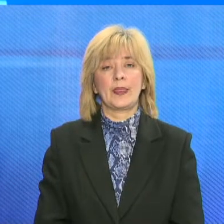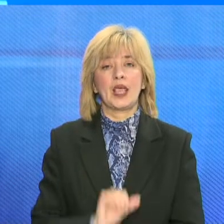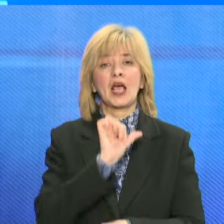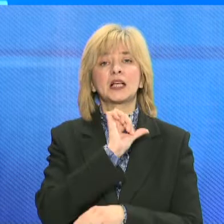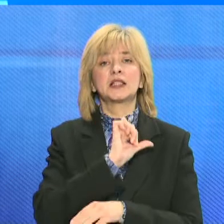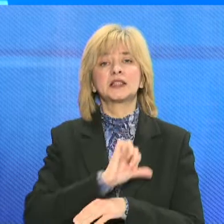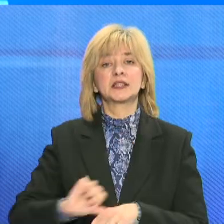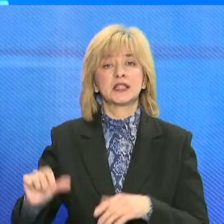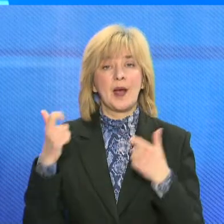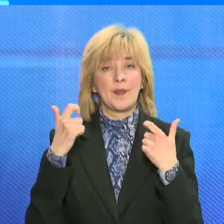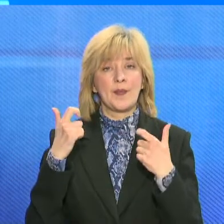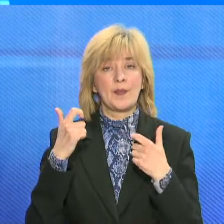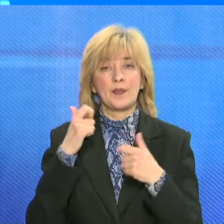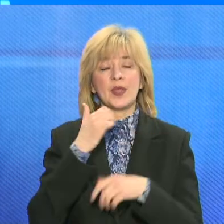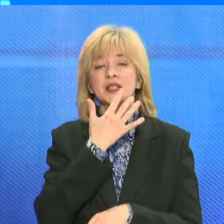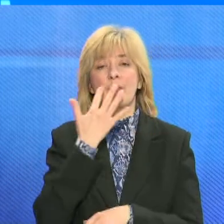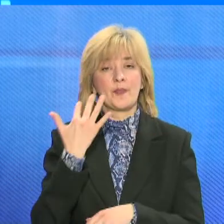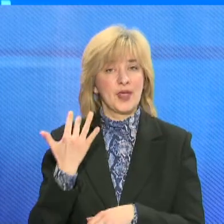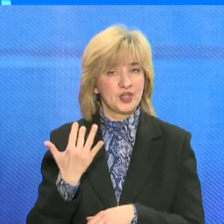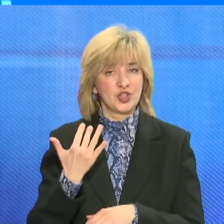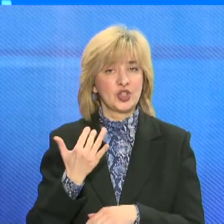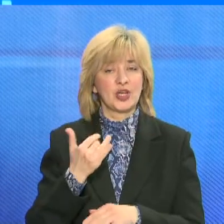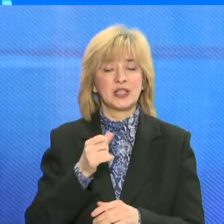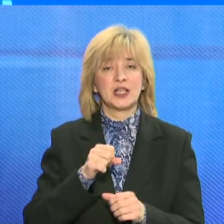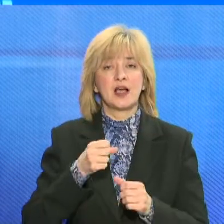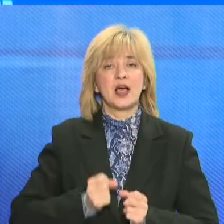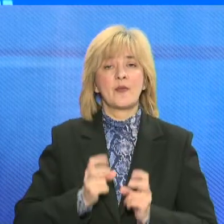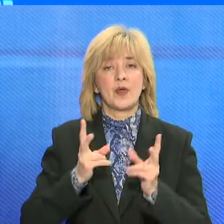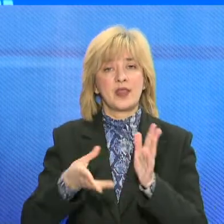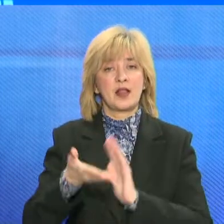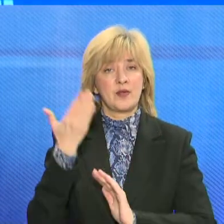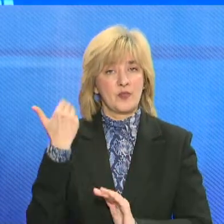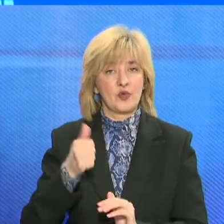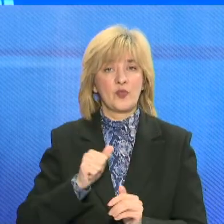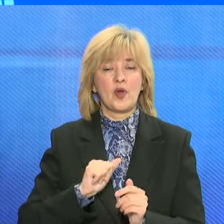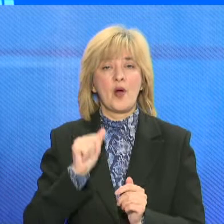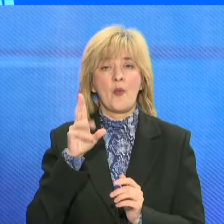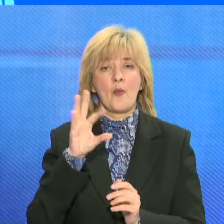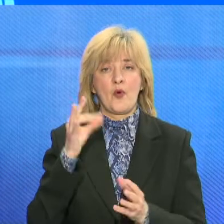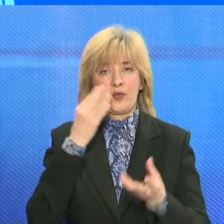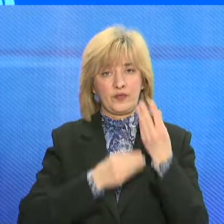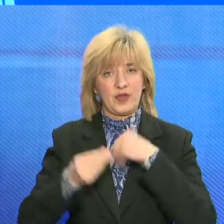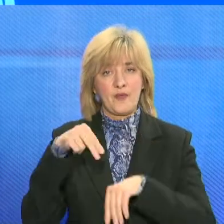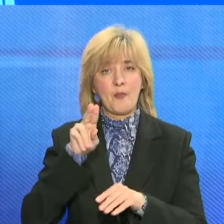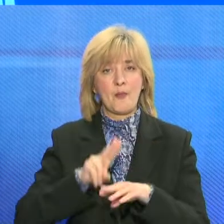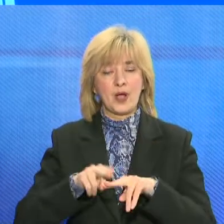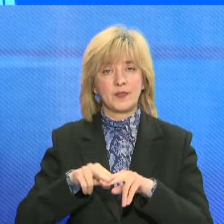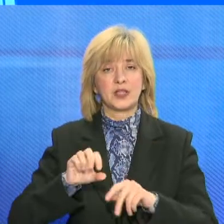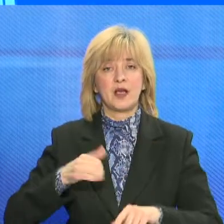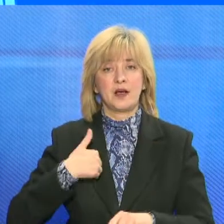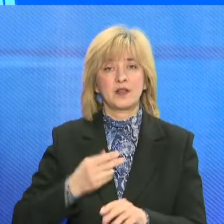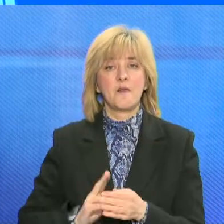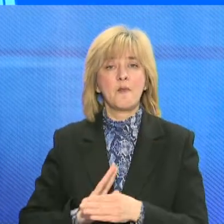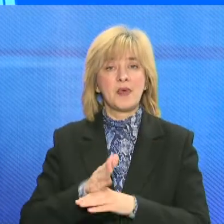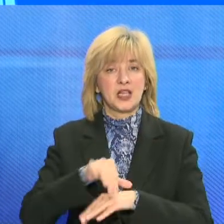Замежник с криминальным минулым по несоправдным пашпорте спробовал пересекчи державную мяжу. Такие факты зарегистрованы